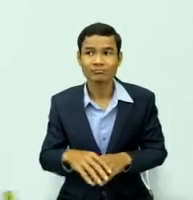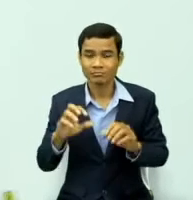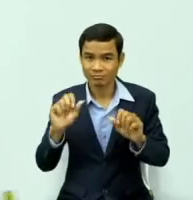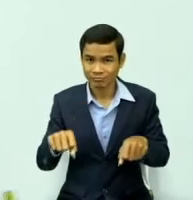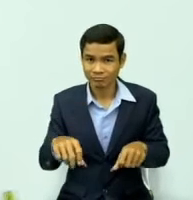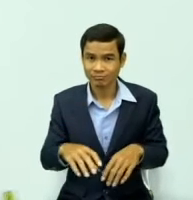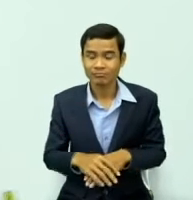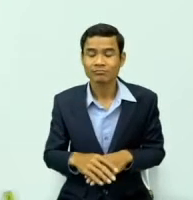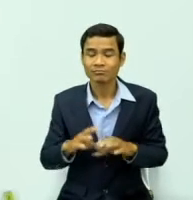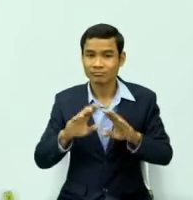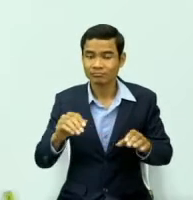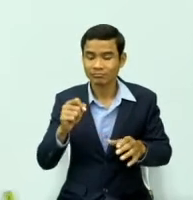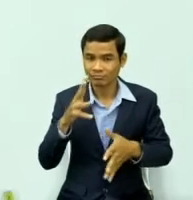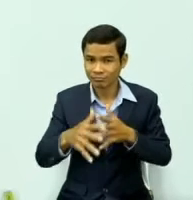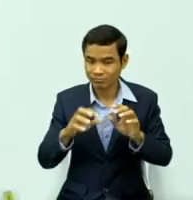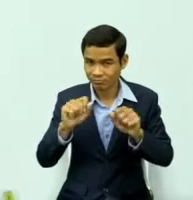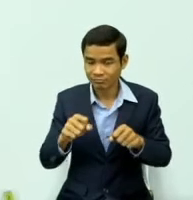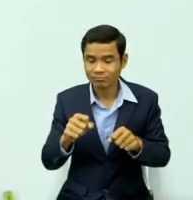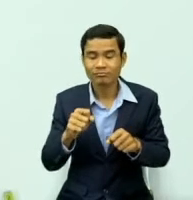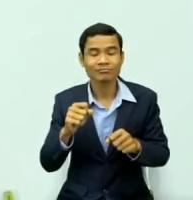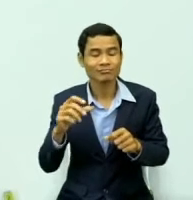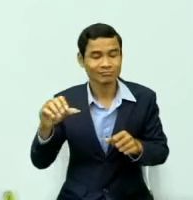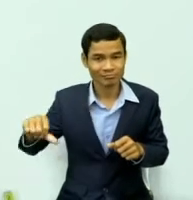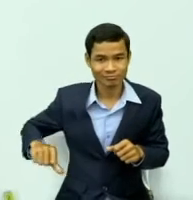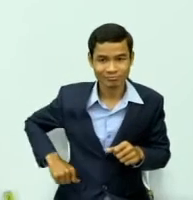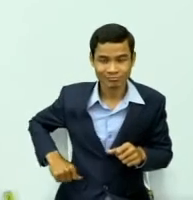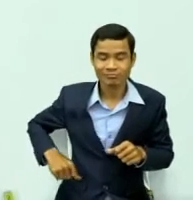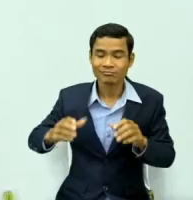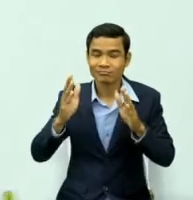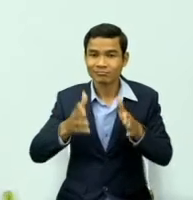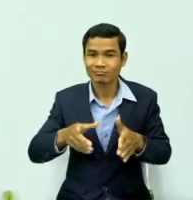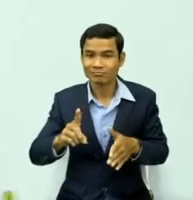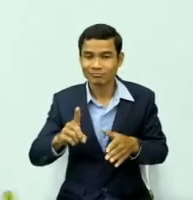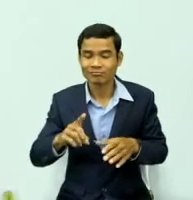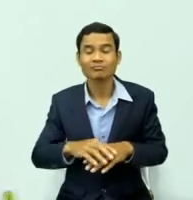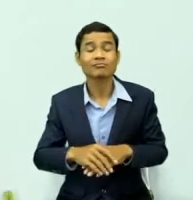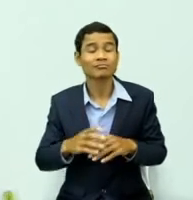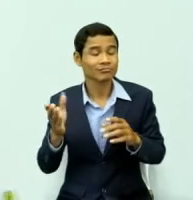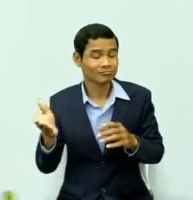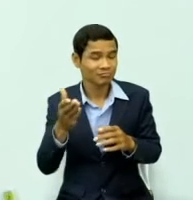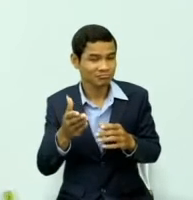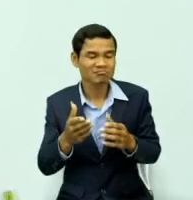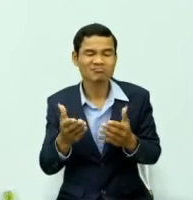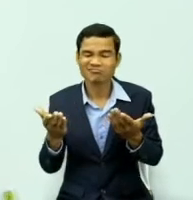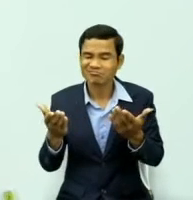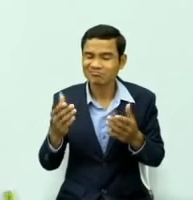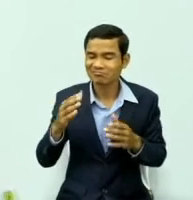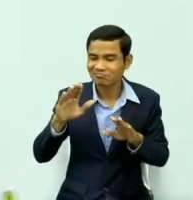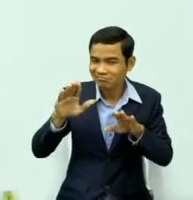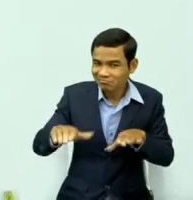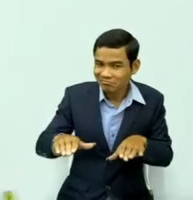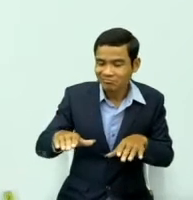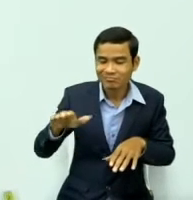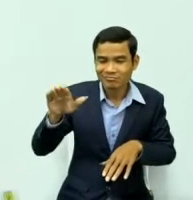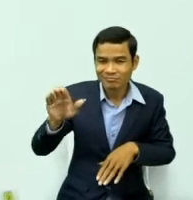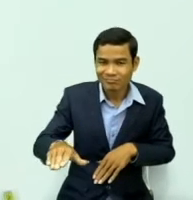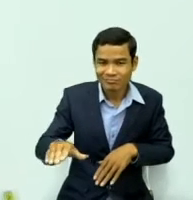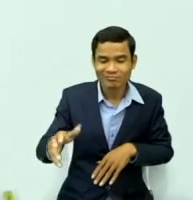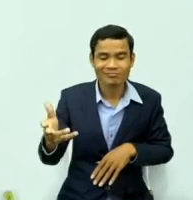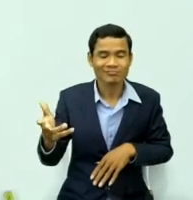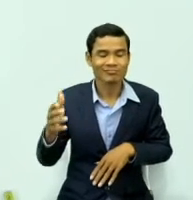chà con khá bằng cách chia thợ nhá nhá chà nhá nhá ná đấy con chà nhá nhá phôn pro vậy đấy